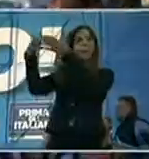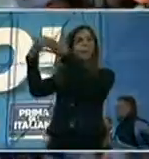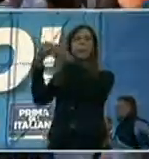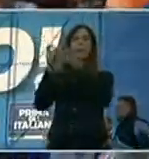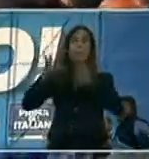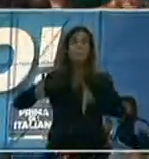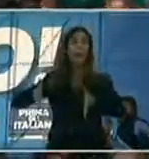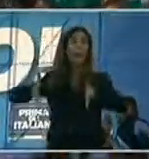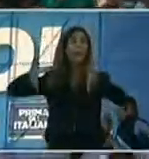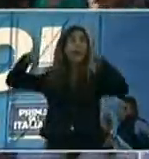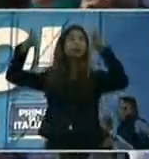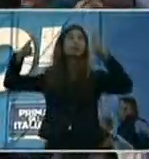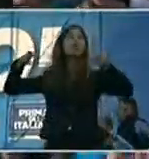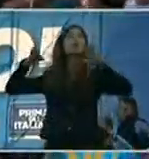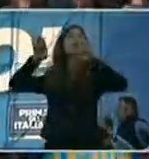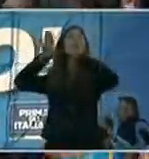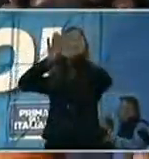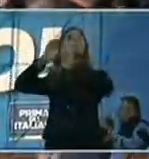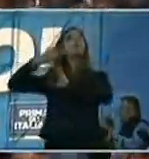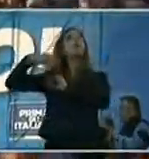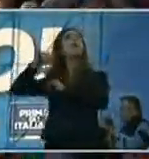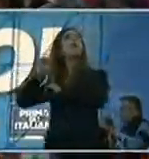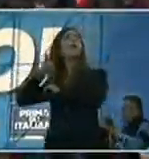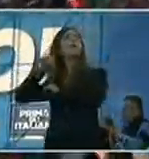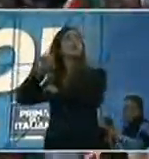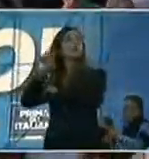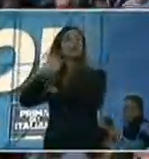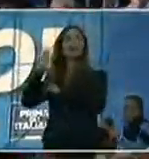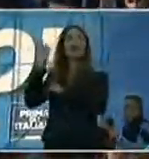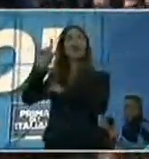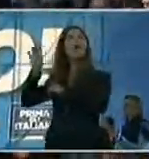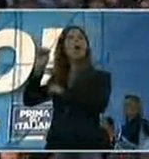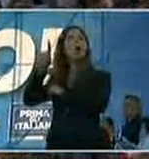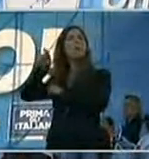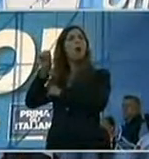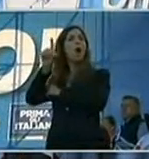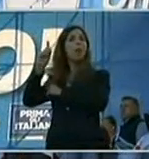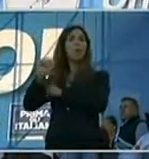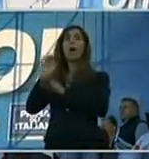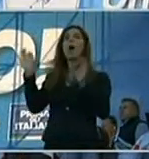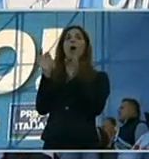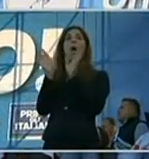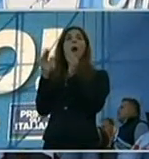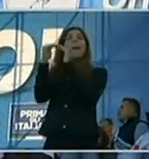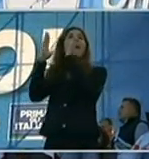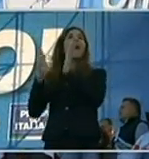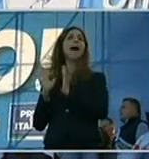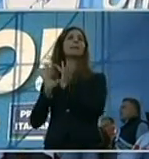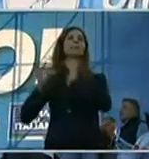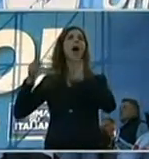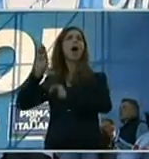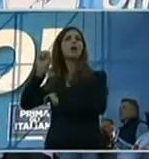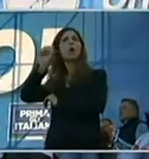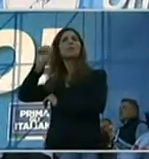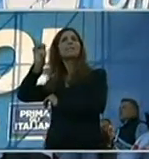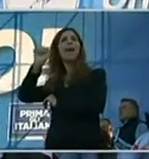Chigi, nella Leopoldina, a Casa Rousseau, contro una piazza con centinaia di migliaia di